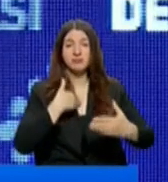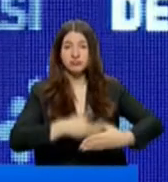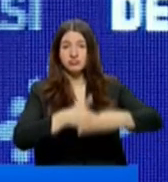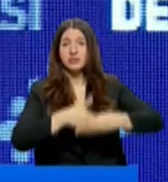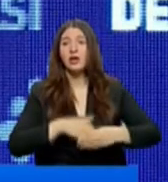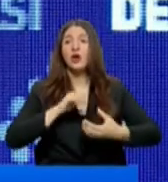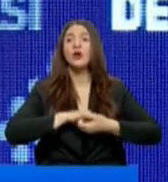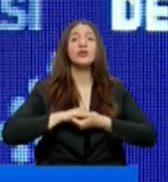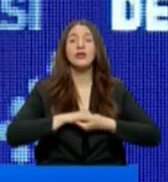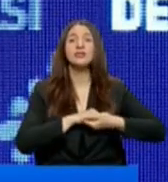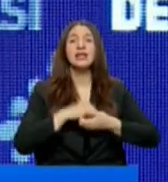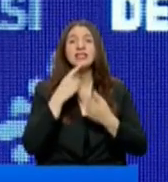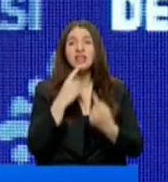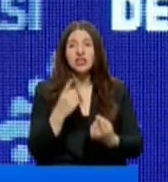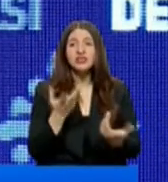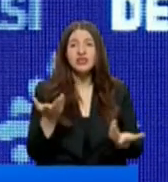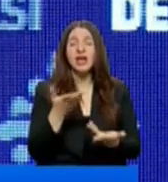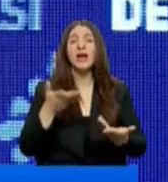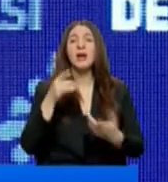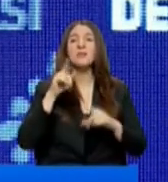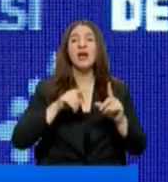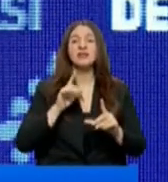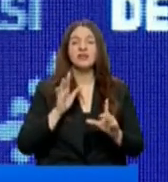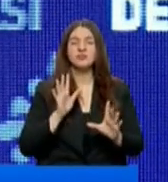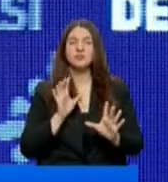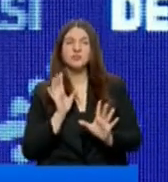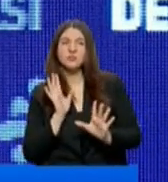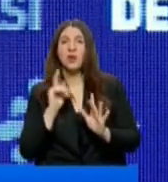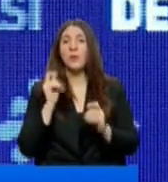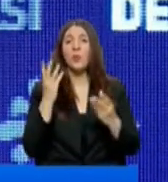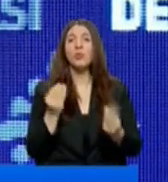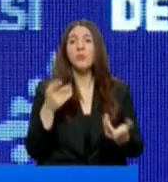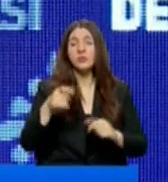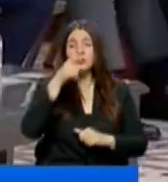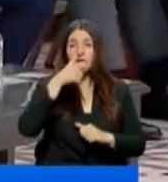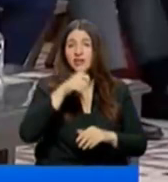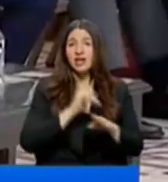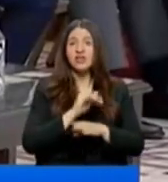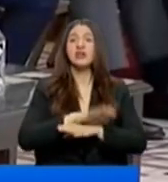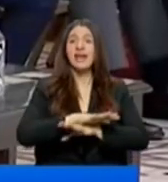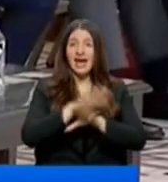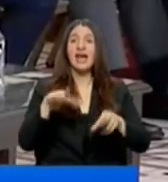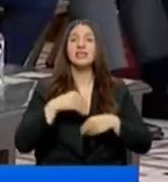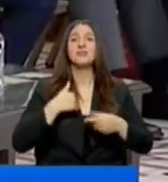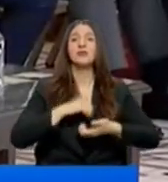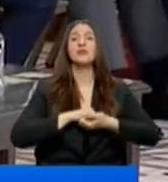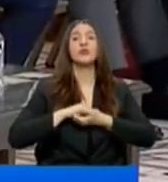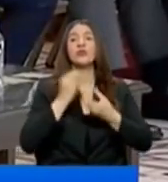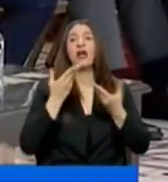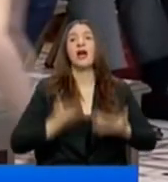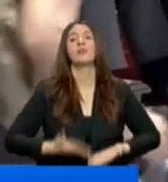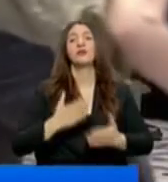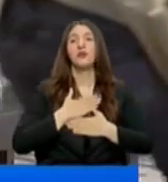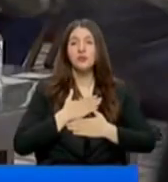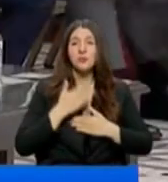Dostlar ifadesini kullandığım zaman bazen alınanlar oluyor ama bu ülkede yaşayan herkesi ben dost olarak kabul